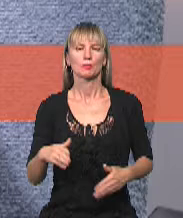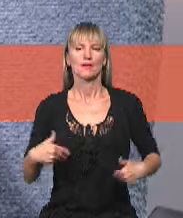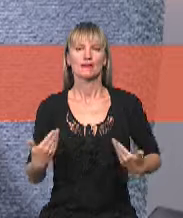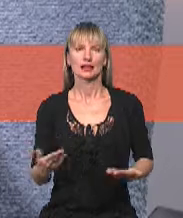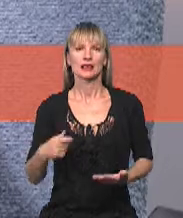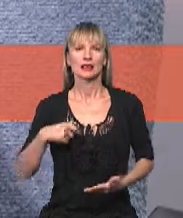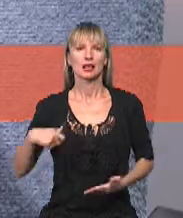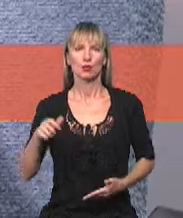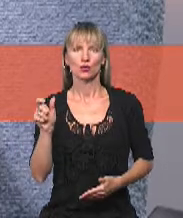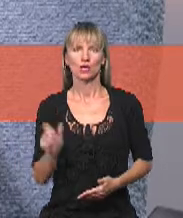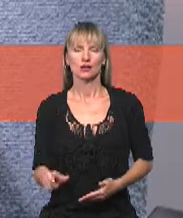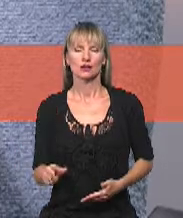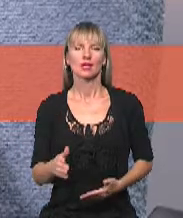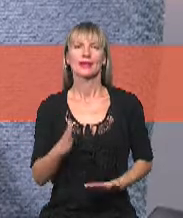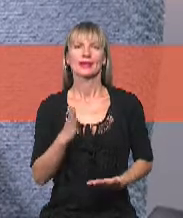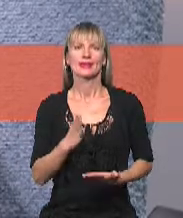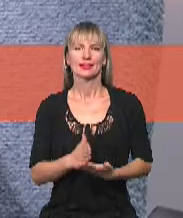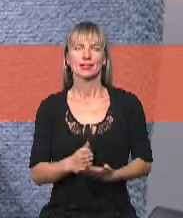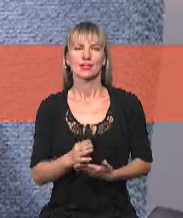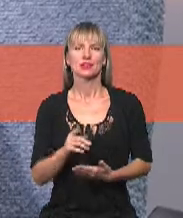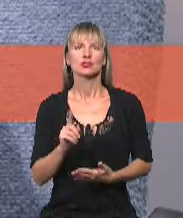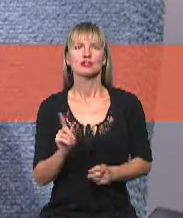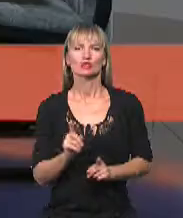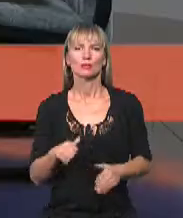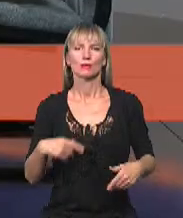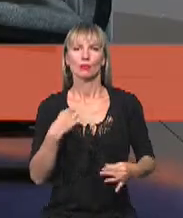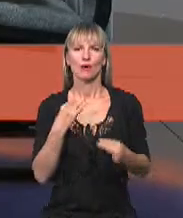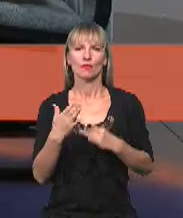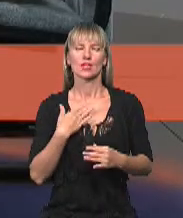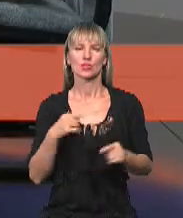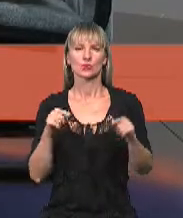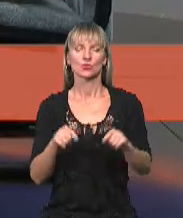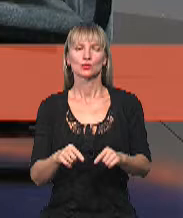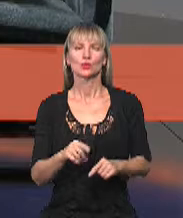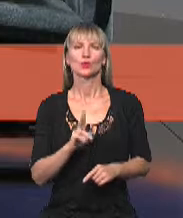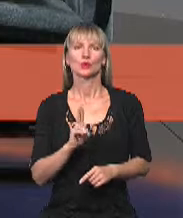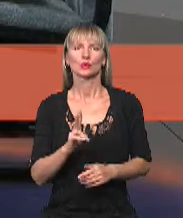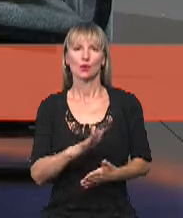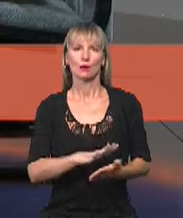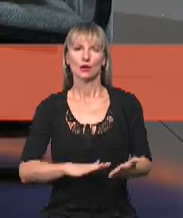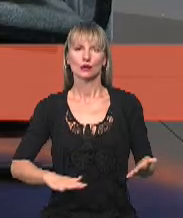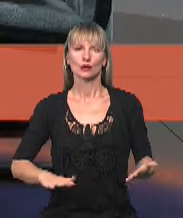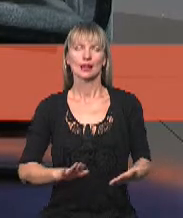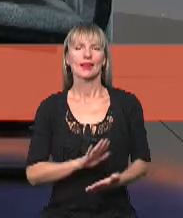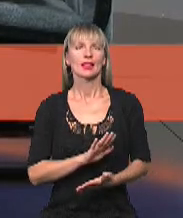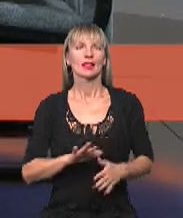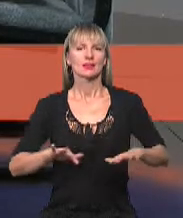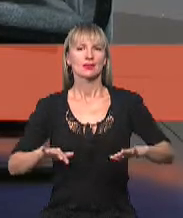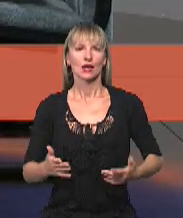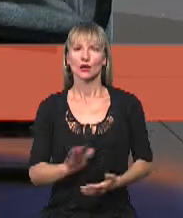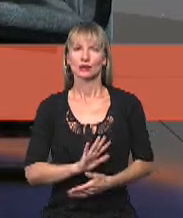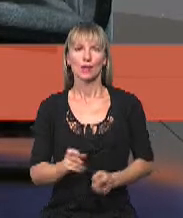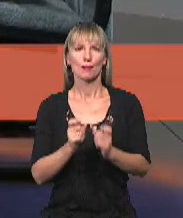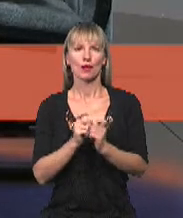вітати депутата. А от чи є з чим, про це поговоримо. Отже, в нашій студії ті, хто продовжують невтомно